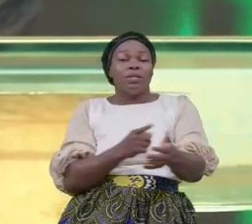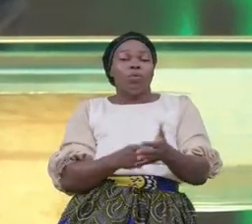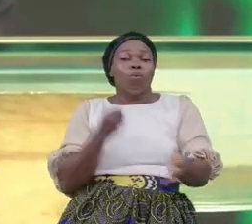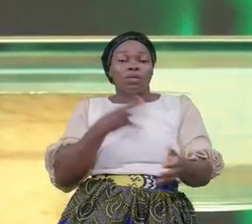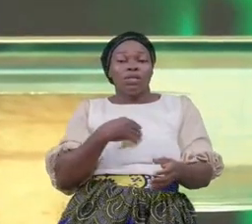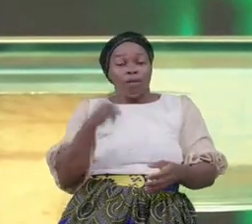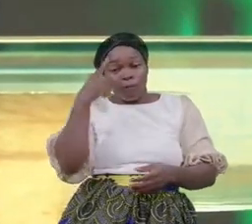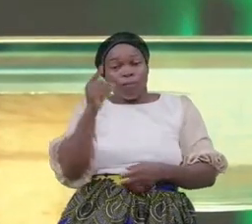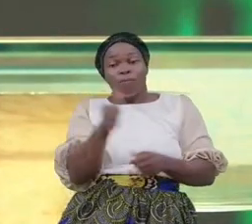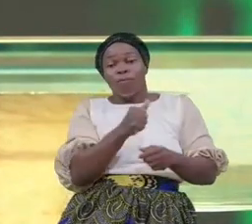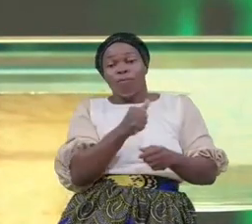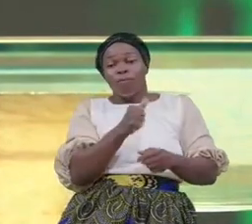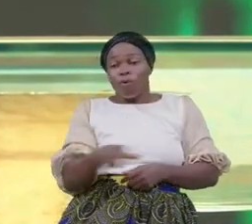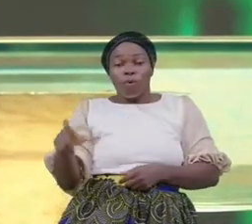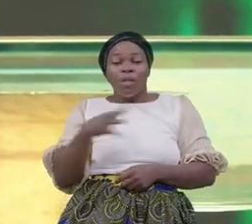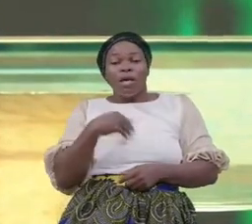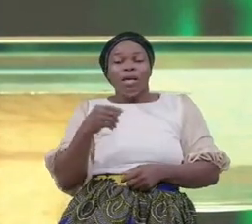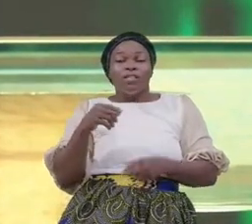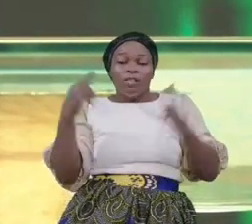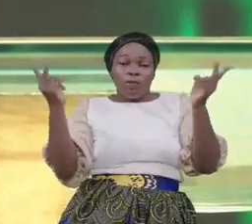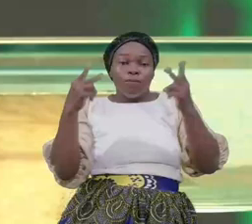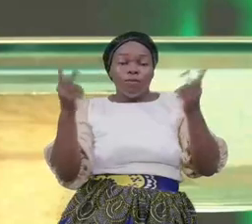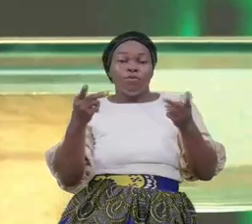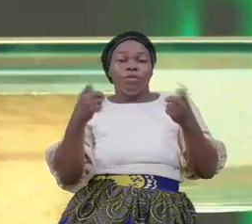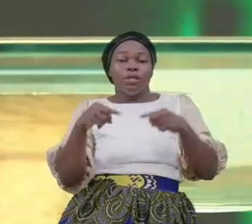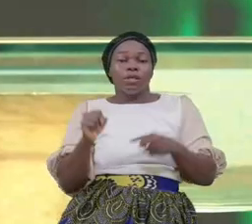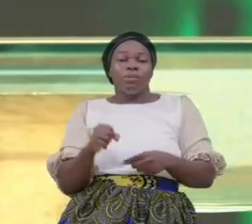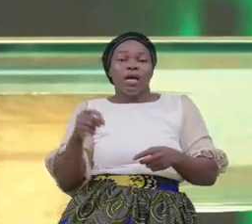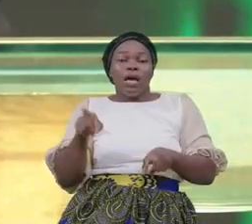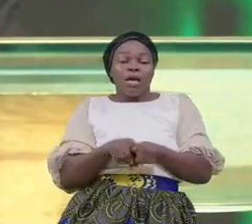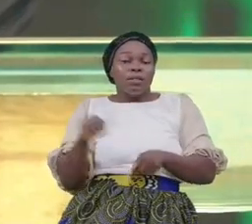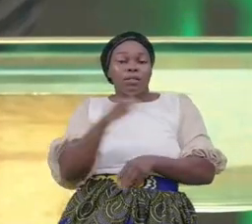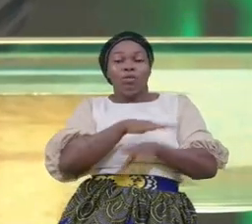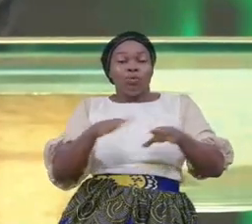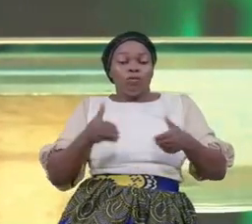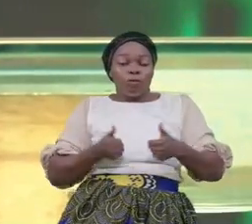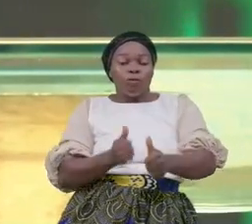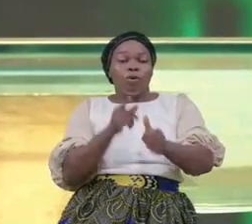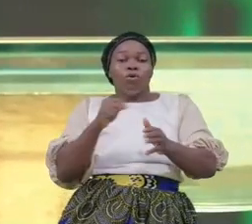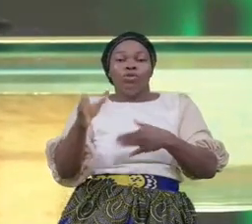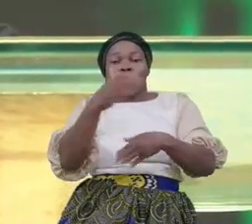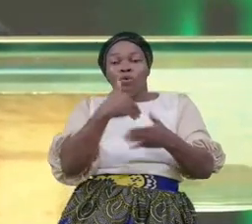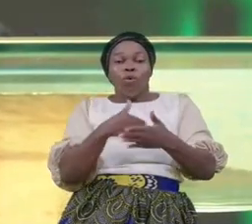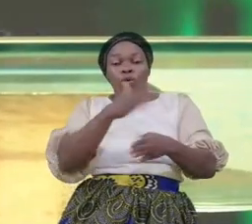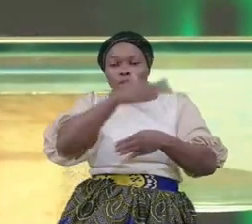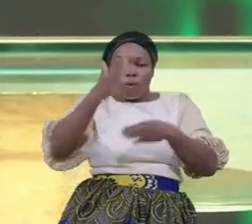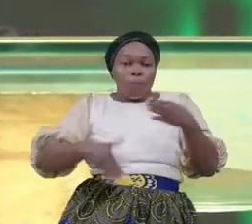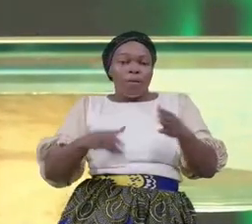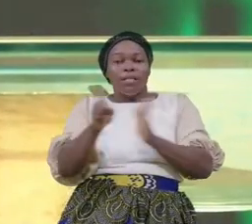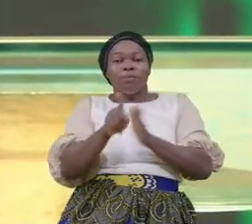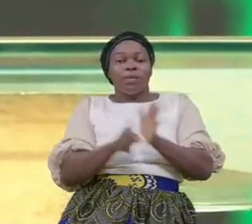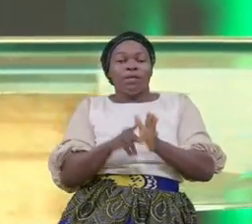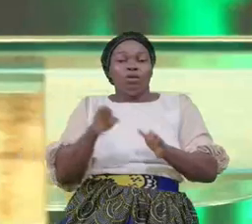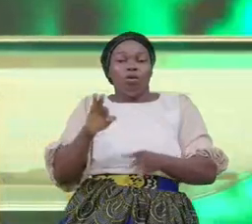victoire vient comme on n'emprunte pas l'ancien modèle, l'ancienne voie, ou